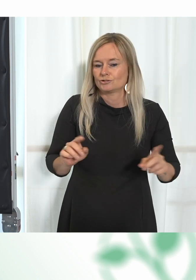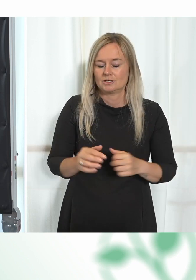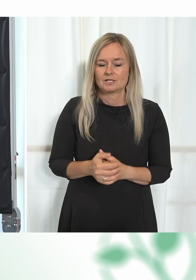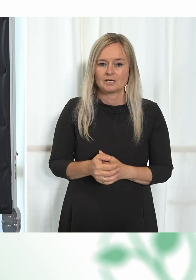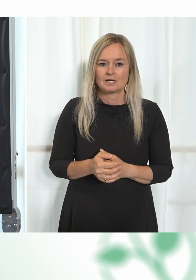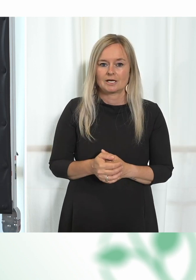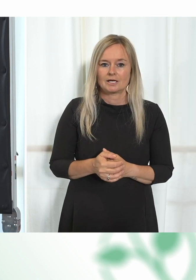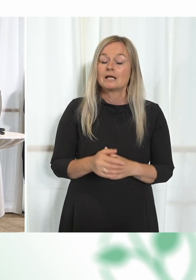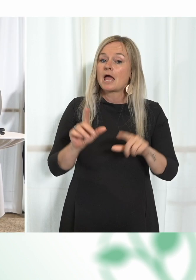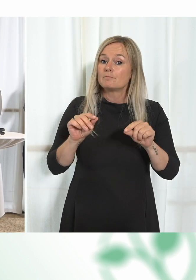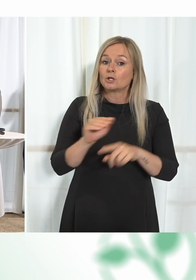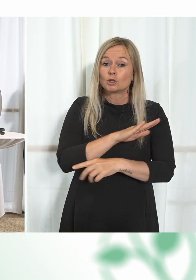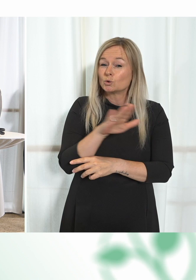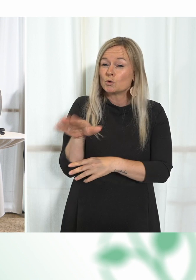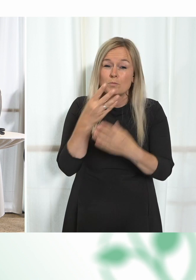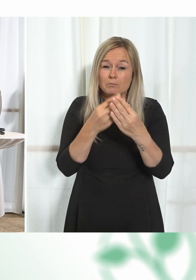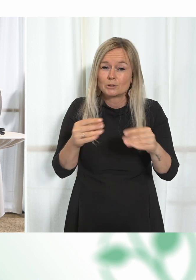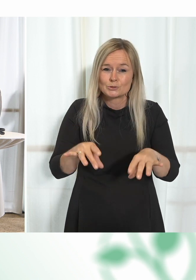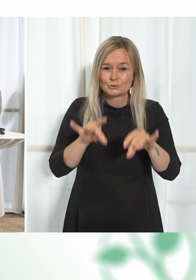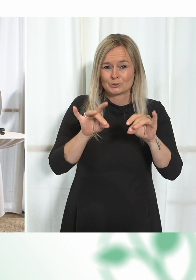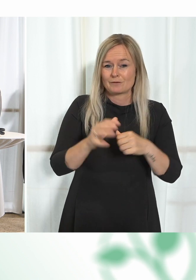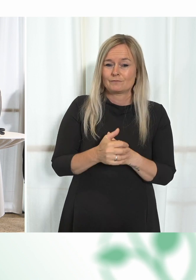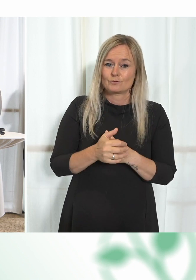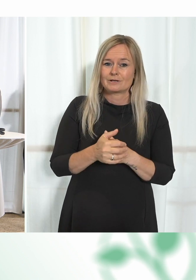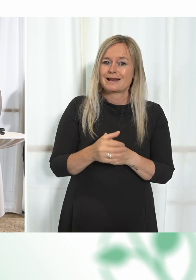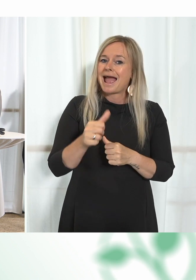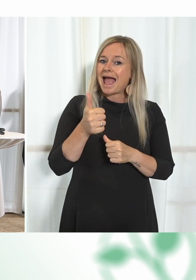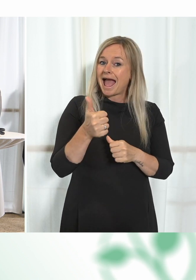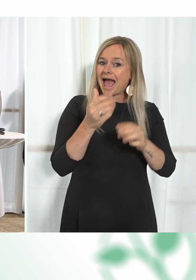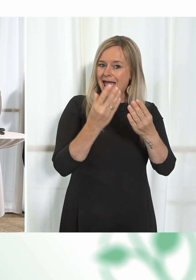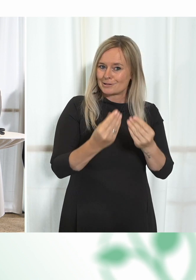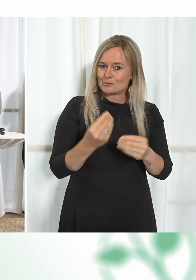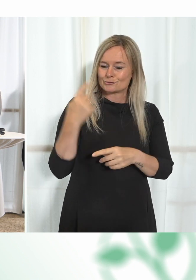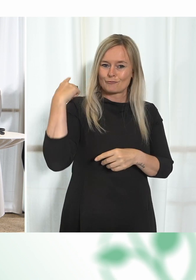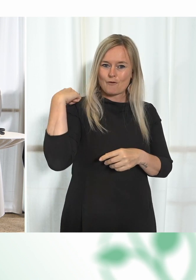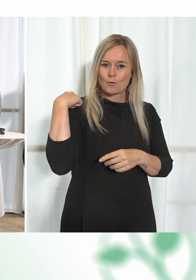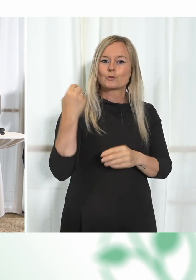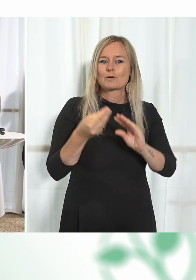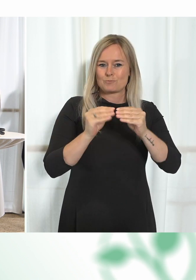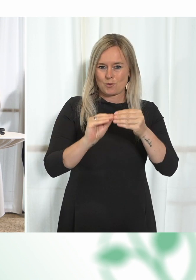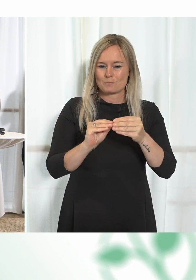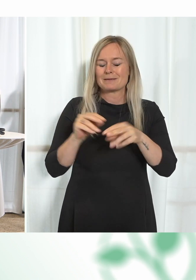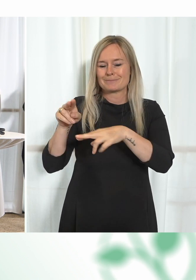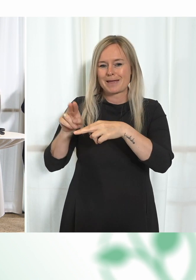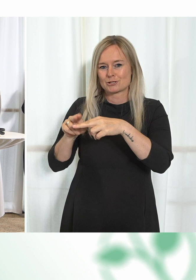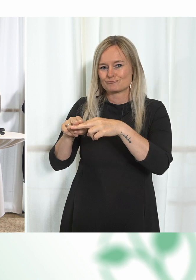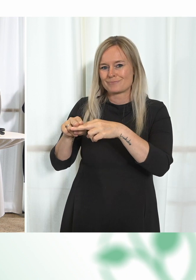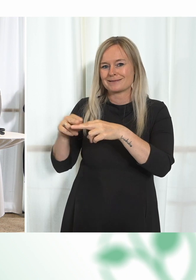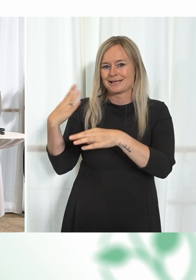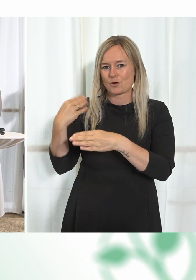heißt, überall eine Lösung gefunden. Eine Lösung für Rückenprobleme, die werden wir Ihnen später dann auch gleich noch